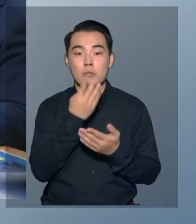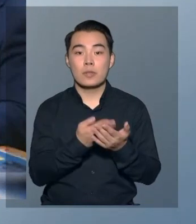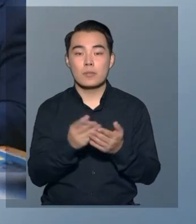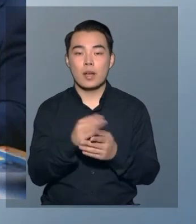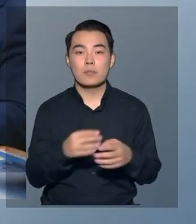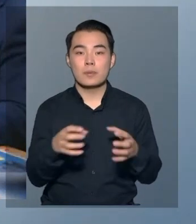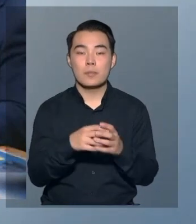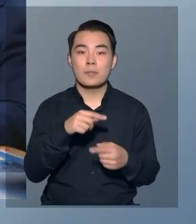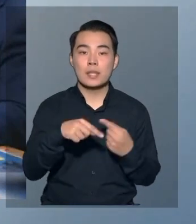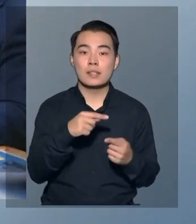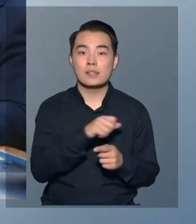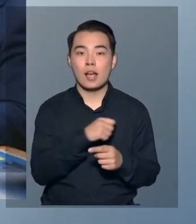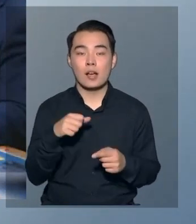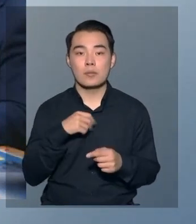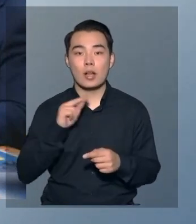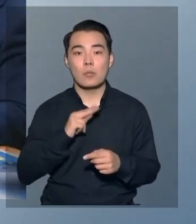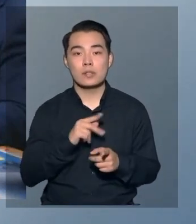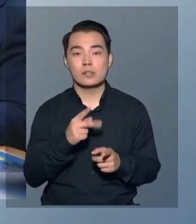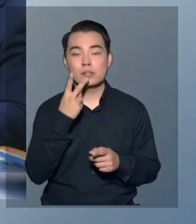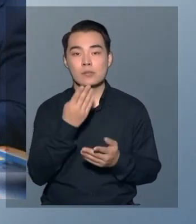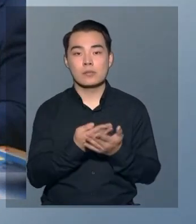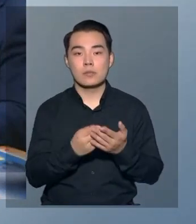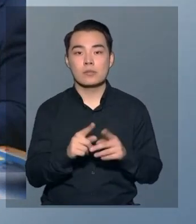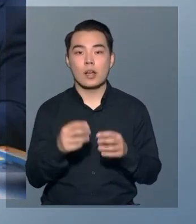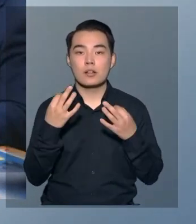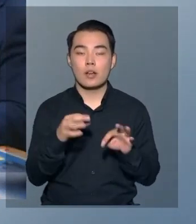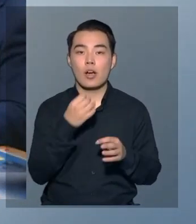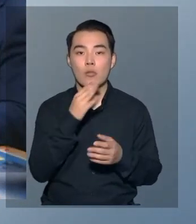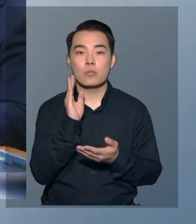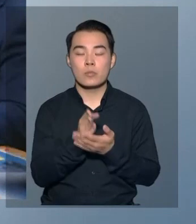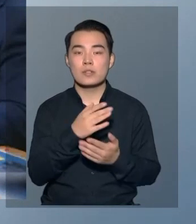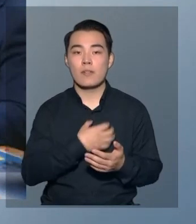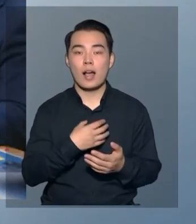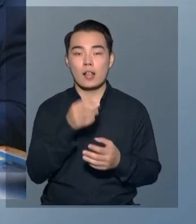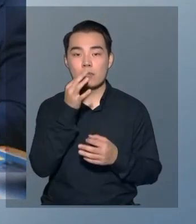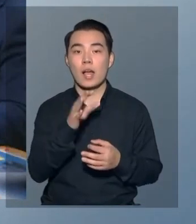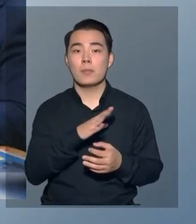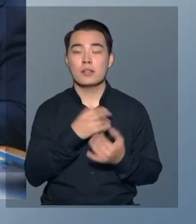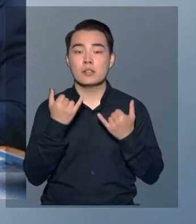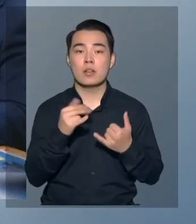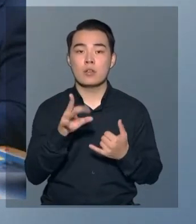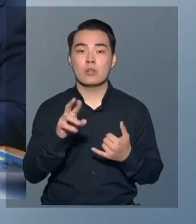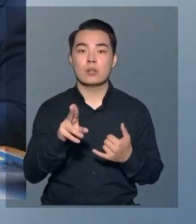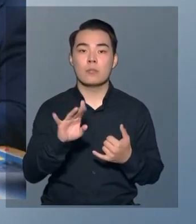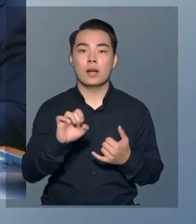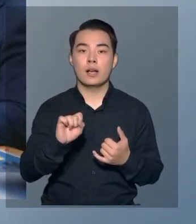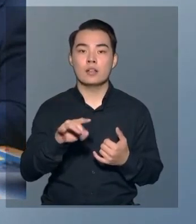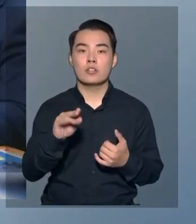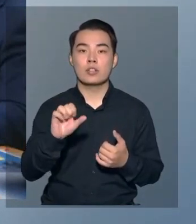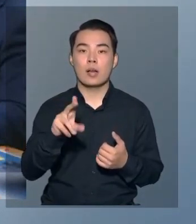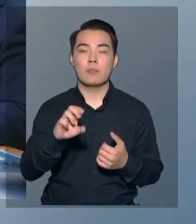орта бизнес өкілдері үшін де кәсіптерін ілгерілетуге жағдай жасалу маңызды. Бүгінде көкпар, жамба